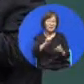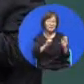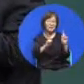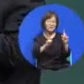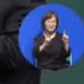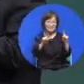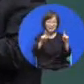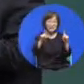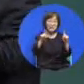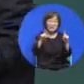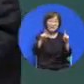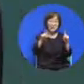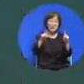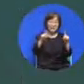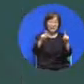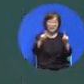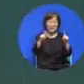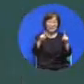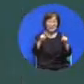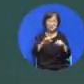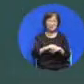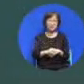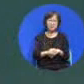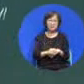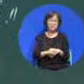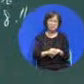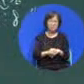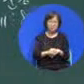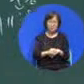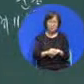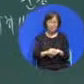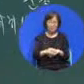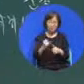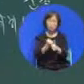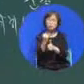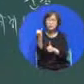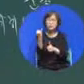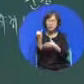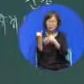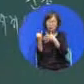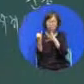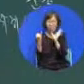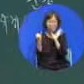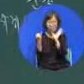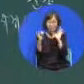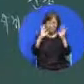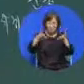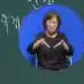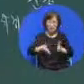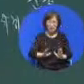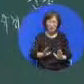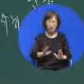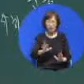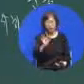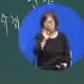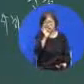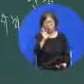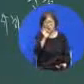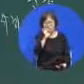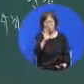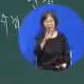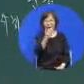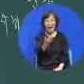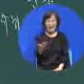11. 사라도 아이를 낳을 수 없는 상태인데 하나님의 말씀을 믿고 그가